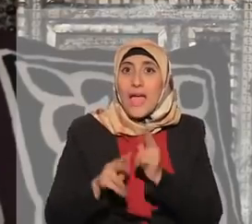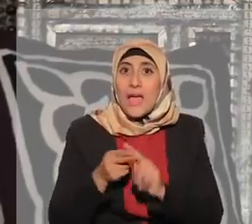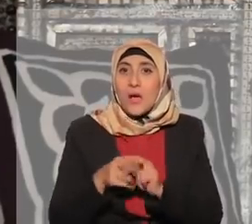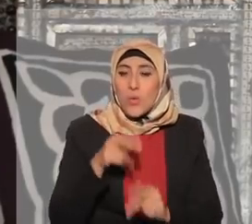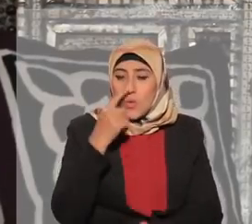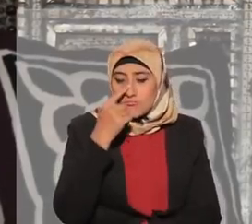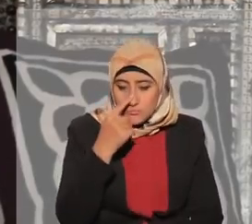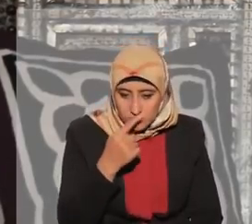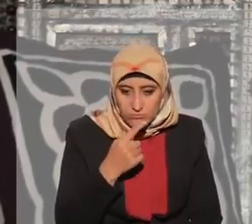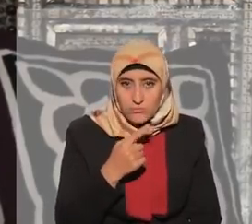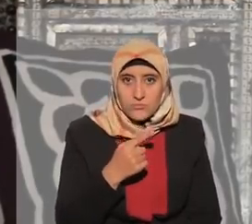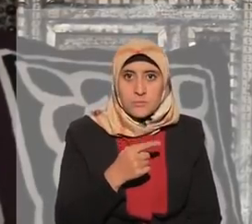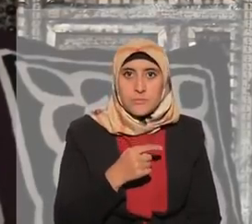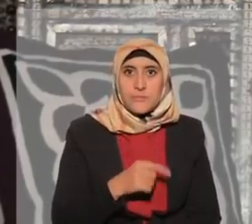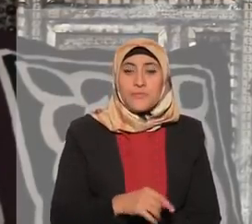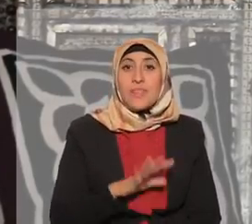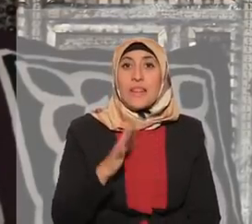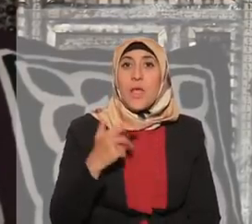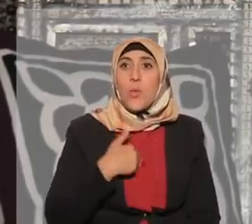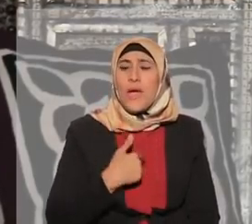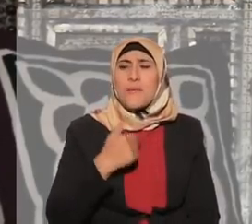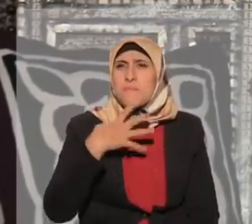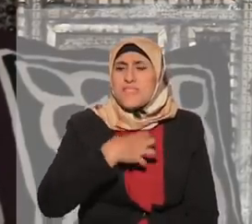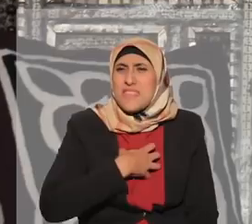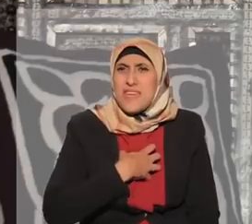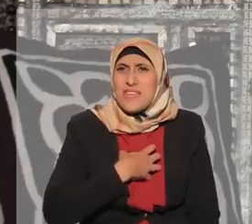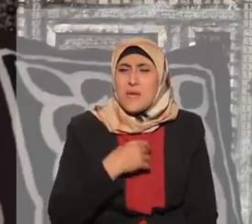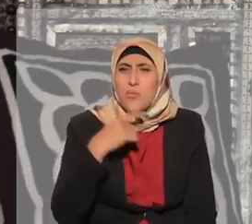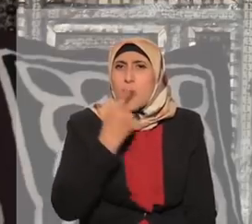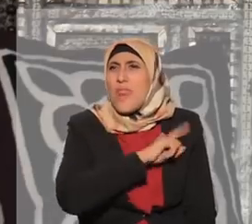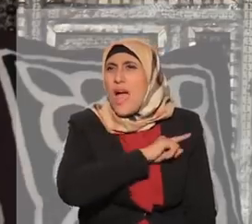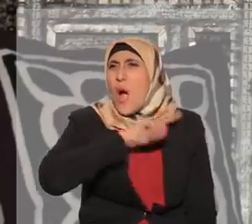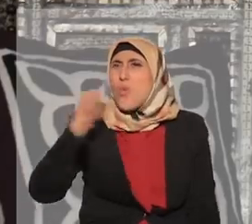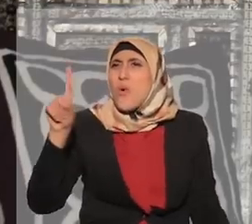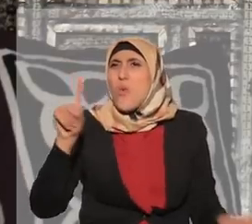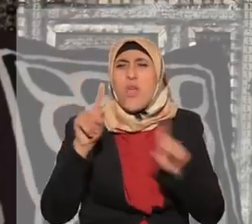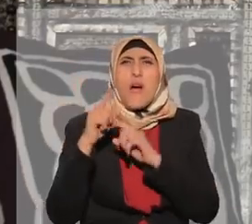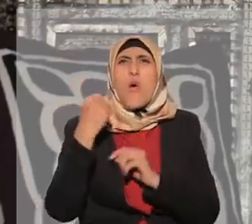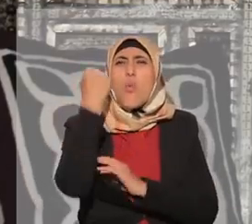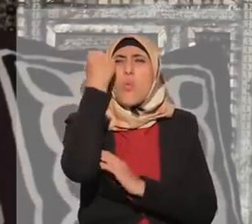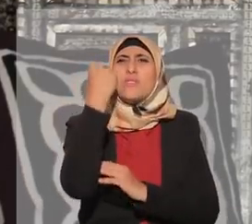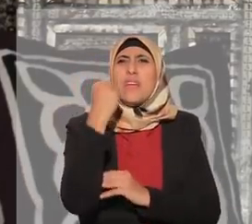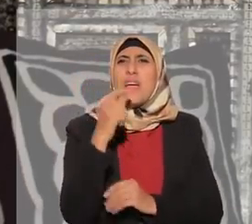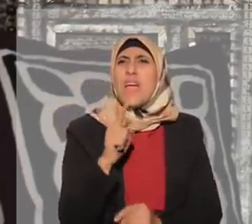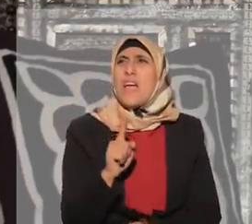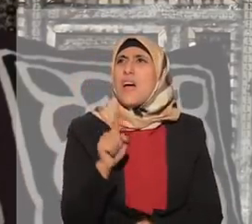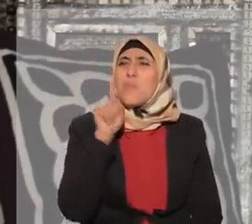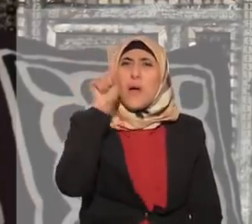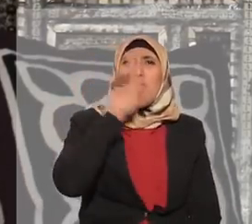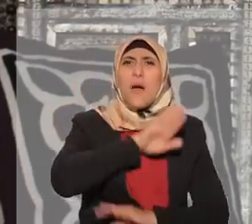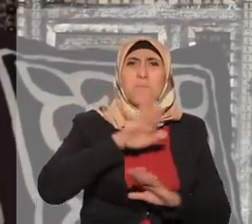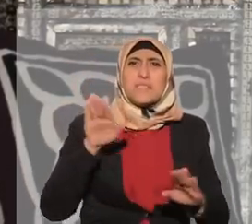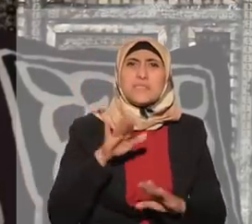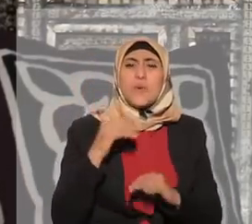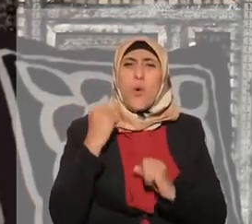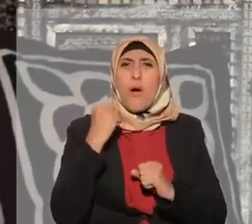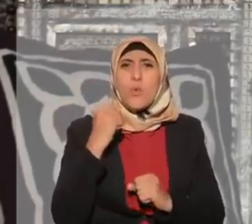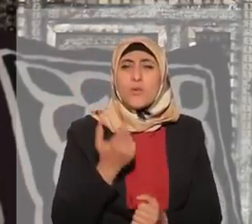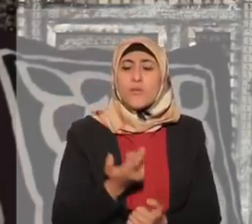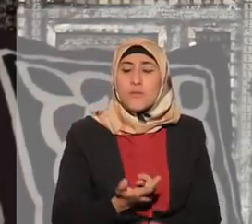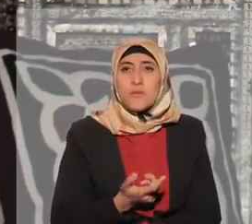بها حتى هذا المعنى. طيب أنا لما أكون متضايق من شيء وأقول لا حول ولا قوة إلا بالله العلي العظيم، معنى هذا